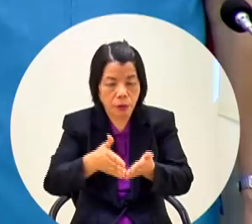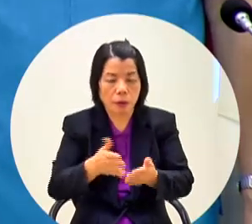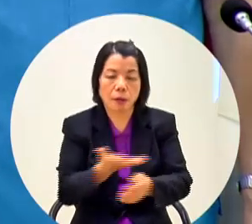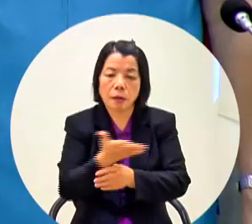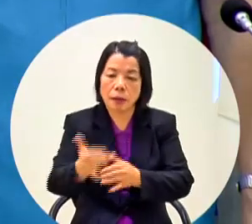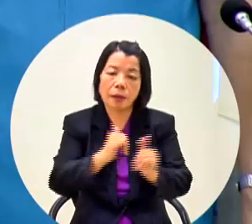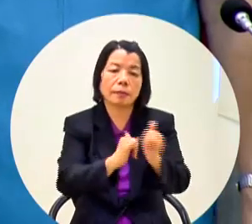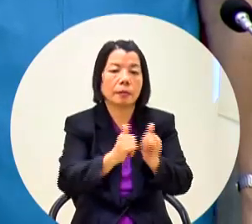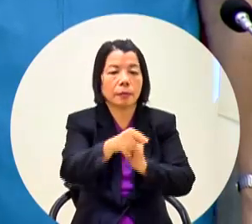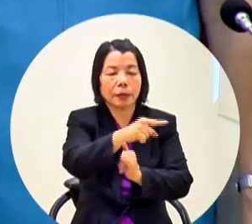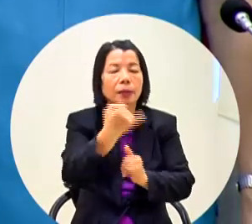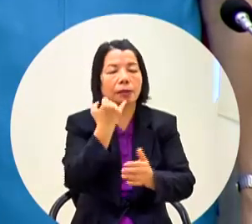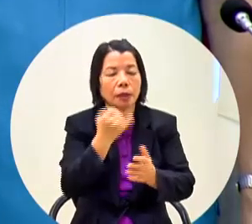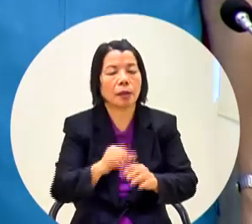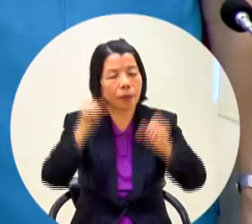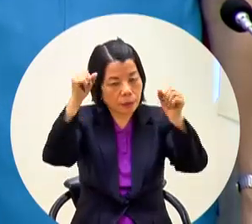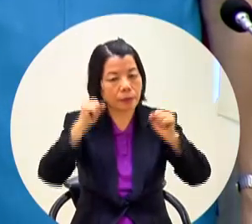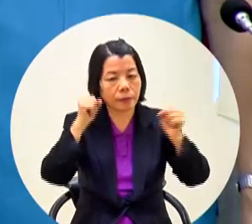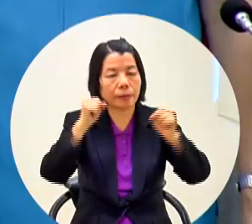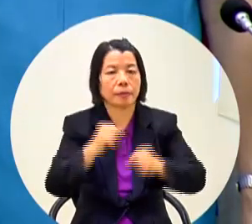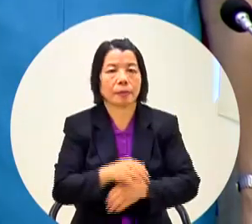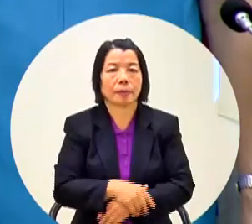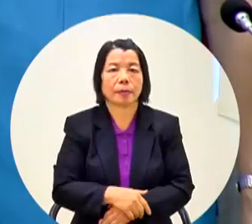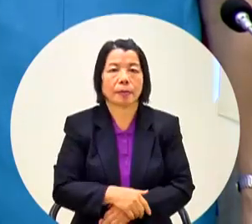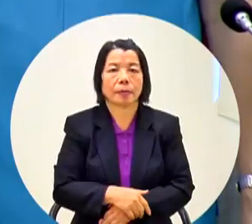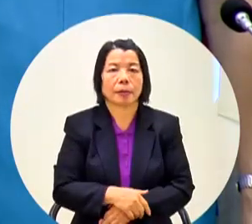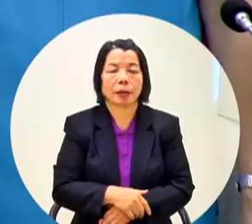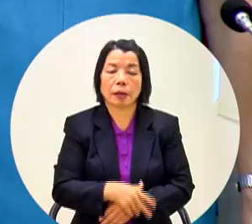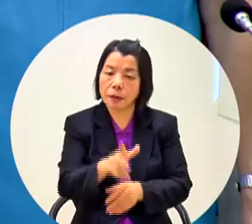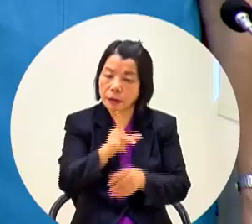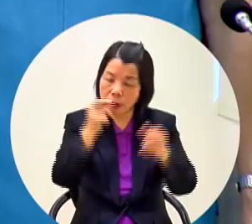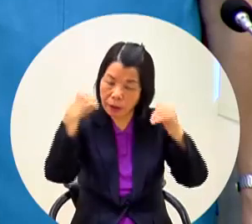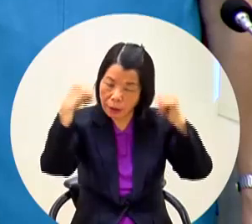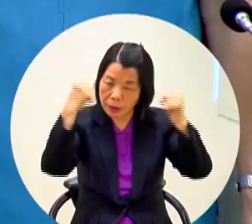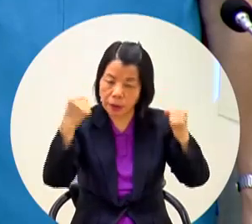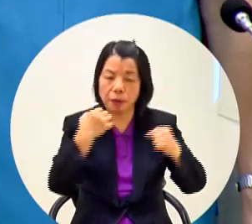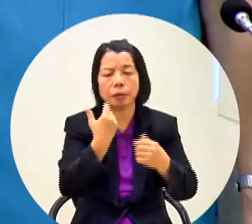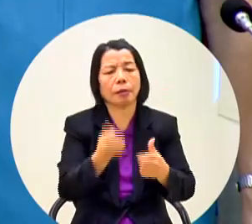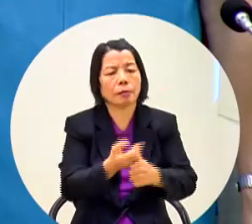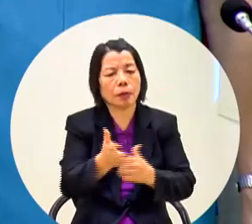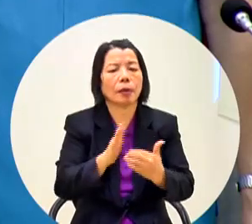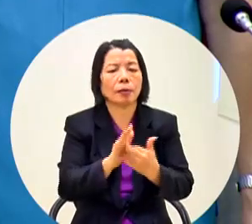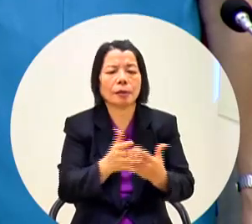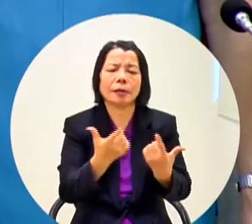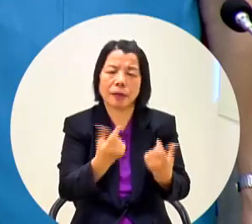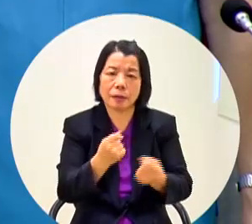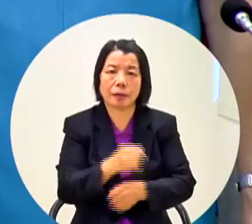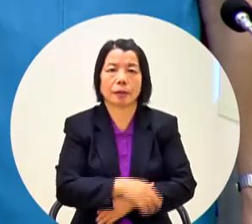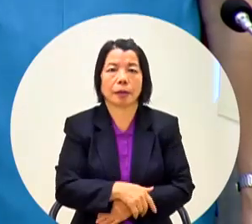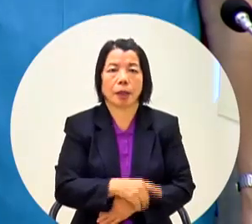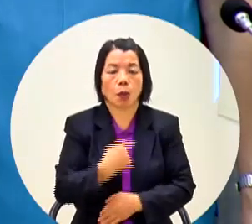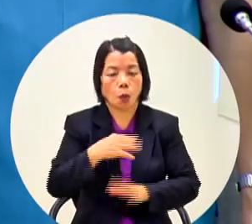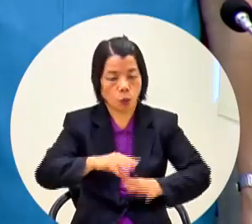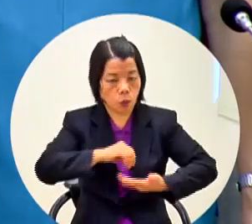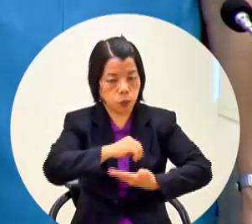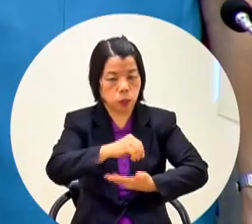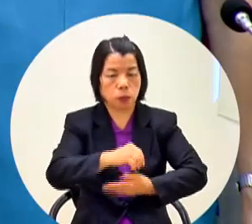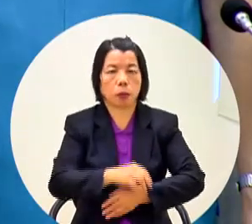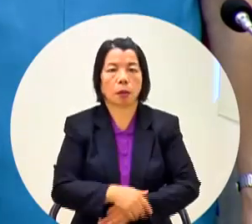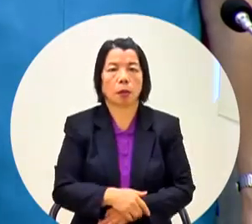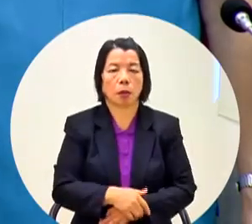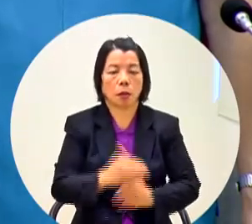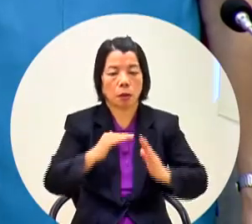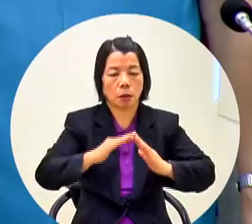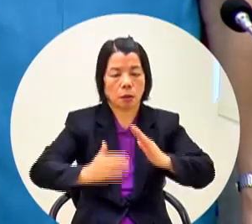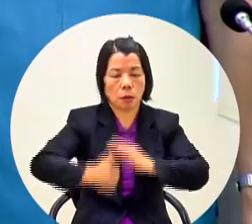空间运动。运动也是防疫的一种。以上是本期建议，请市长